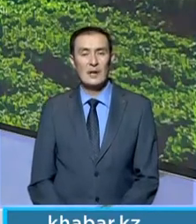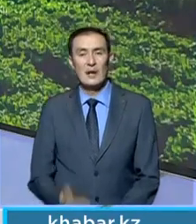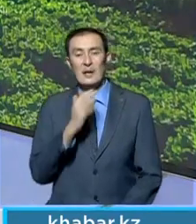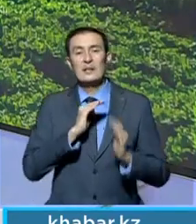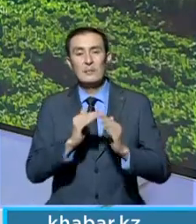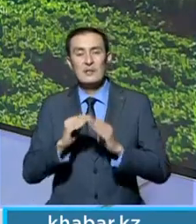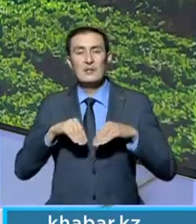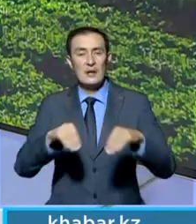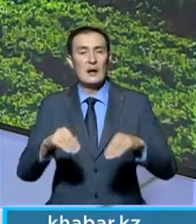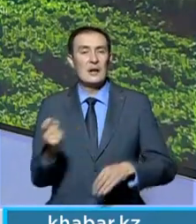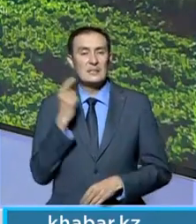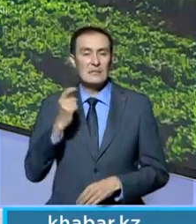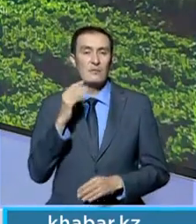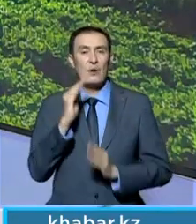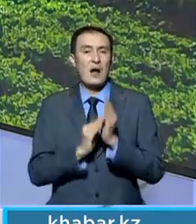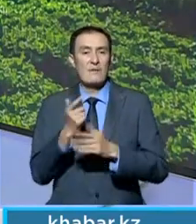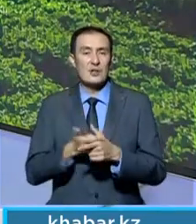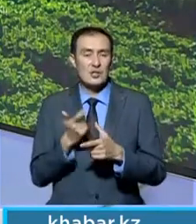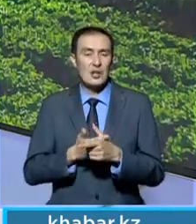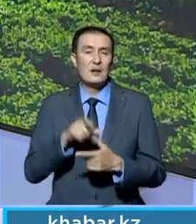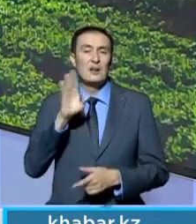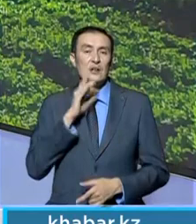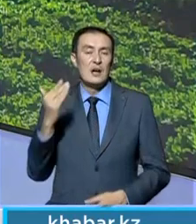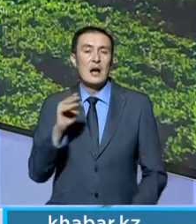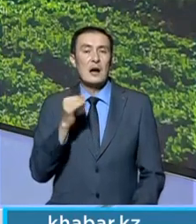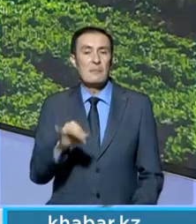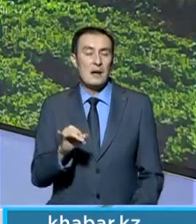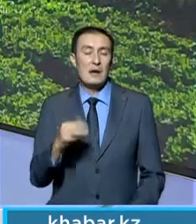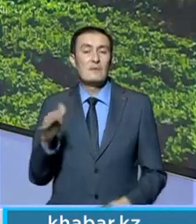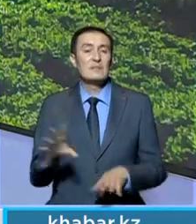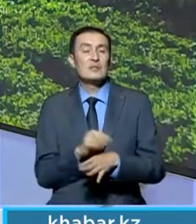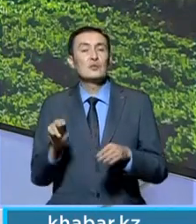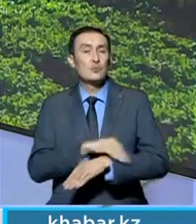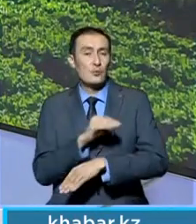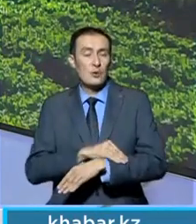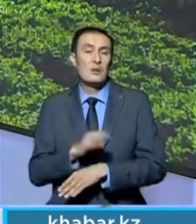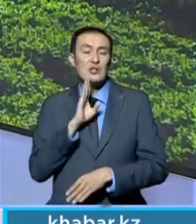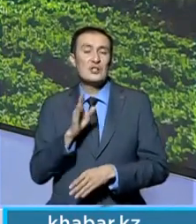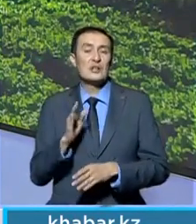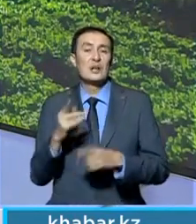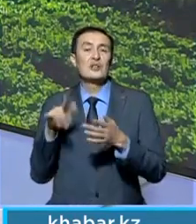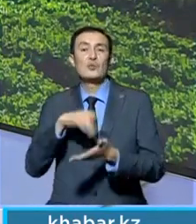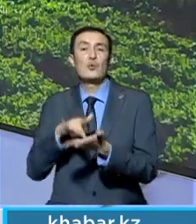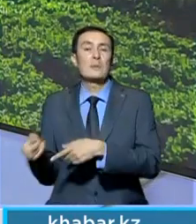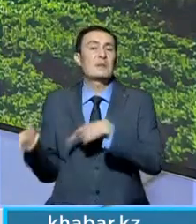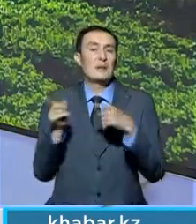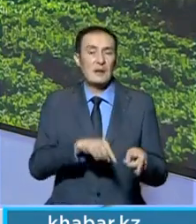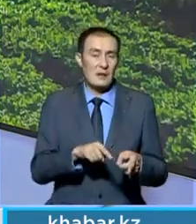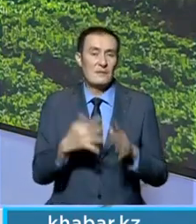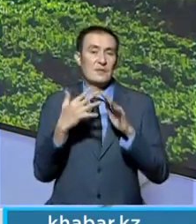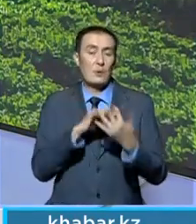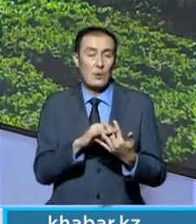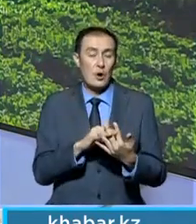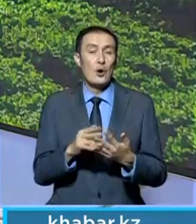Тепличное хозяйство по выращиванию овощей создала жительница области Абай. Вместе с супругом женщина променяла жизнь в городе на небольшое